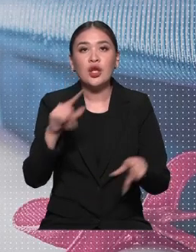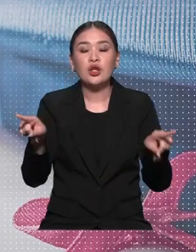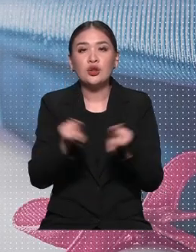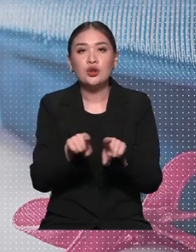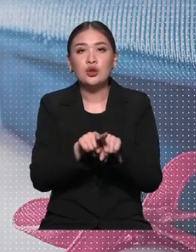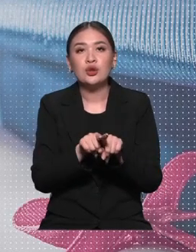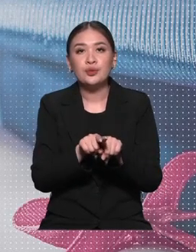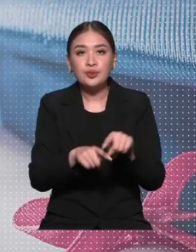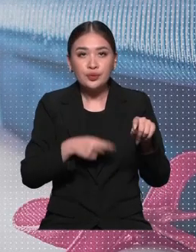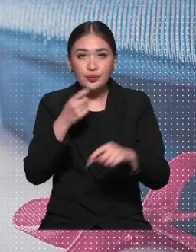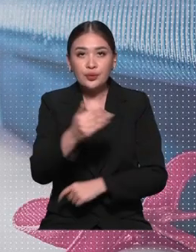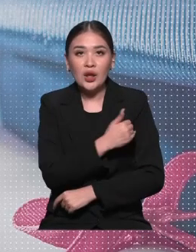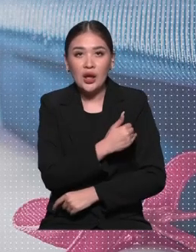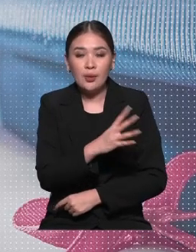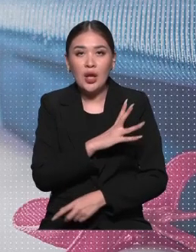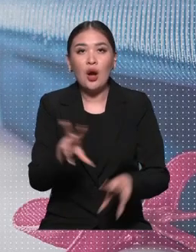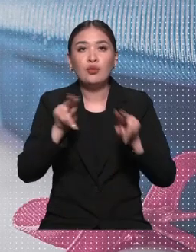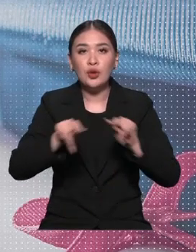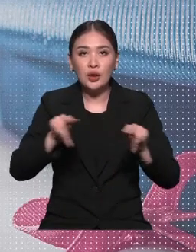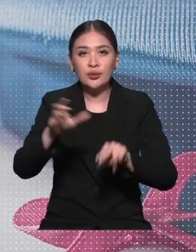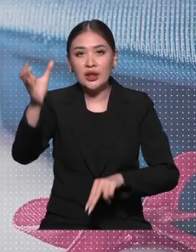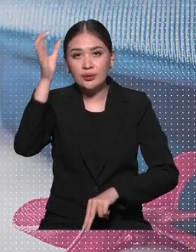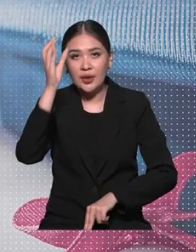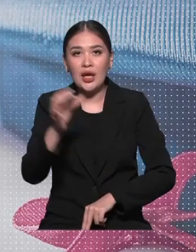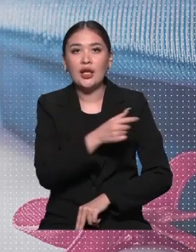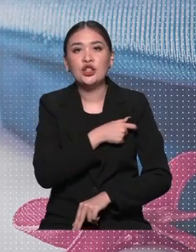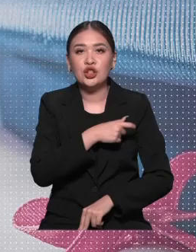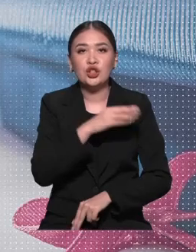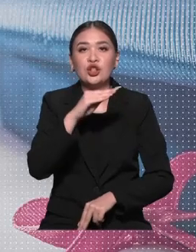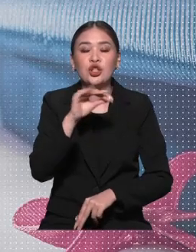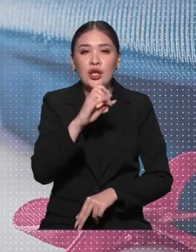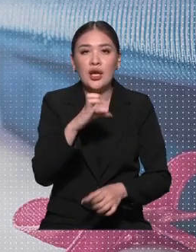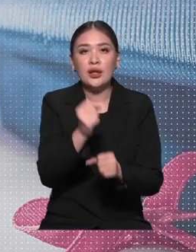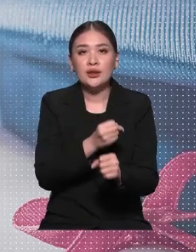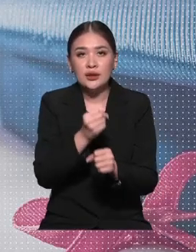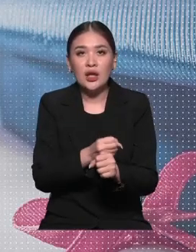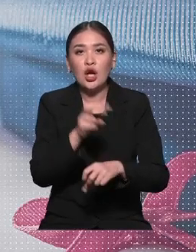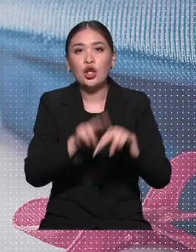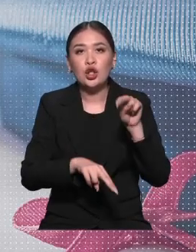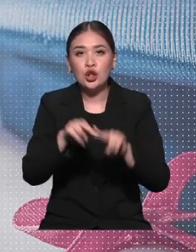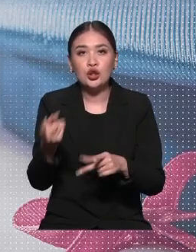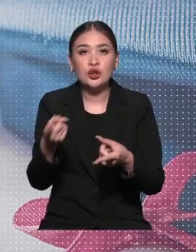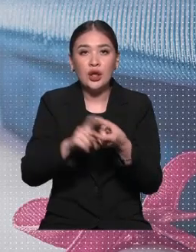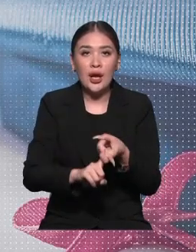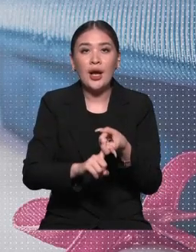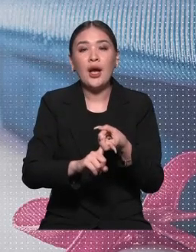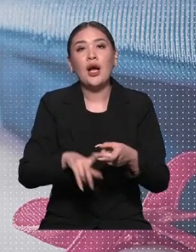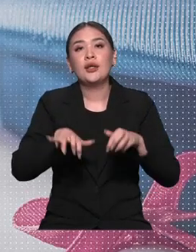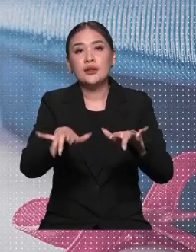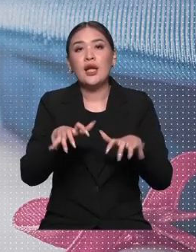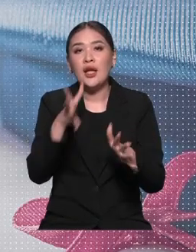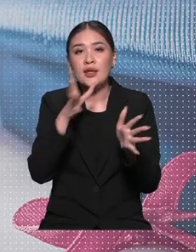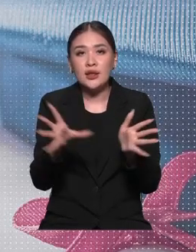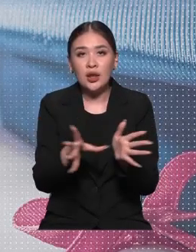білдірген. Талапкерлердің көбі педагогикалық ғылымдар, инженерлік өңдеу және құрылыс салалары,